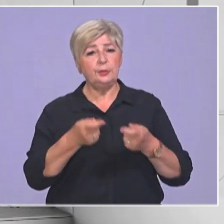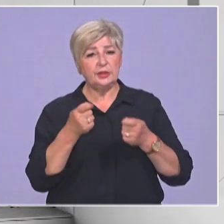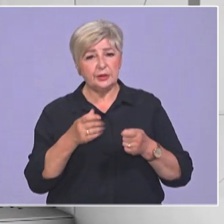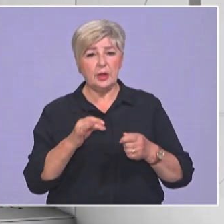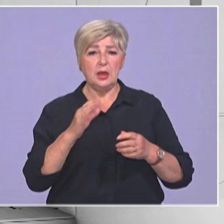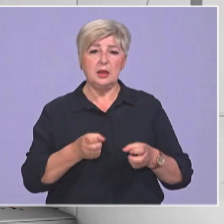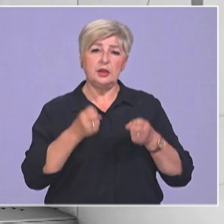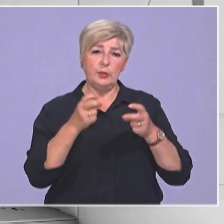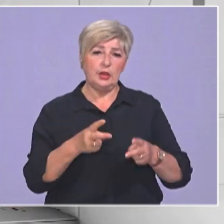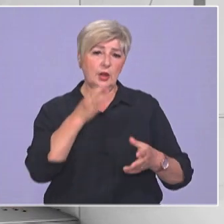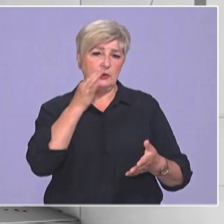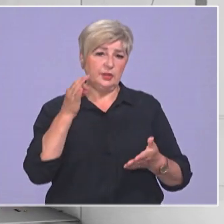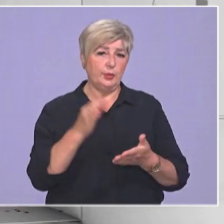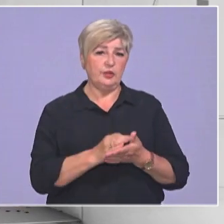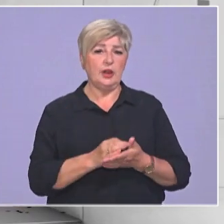кримінальною відповідальністю.